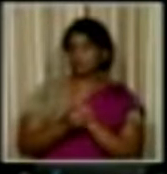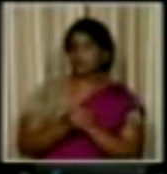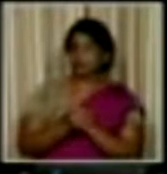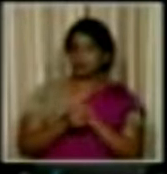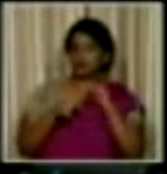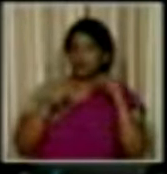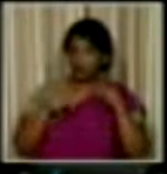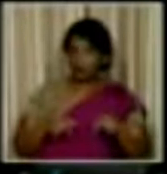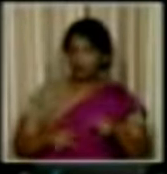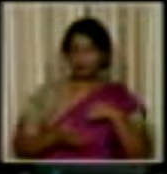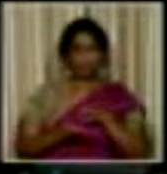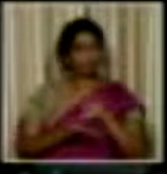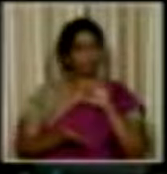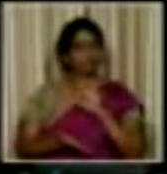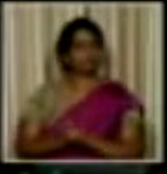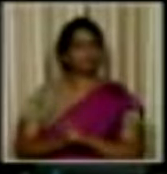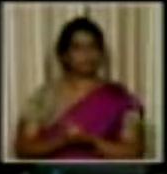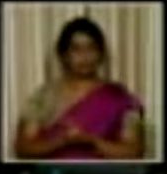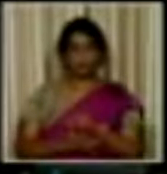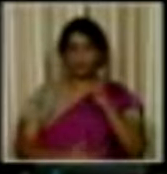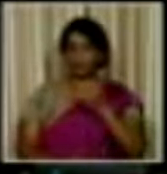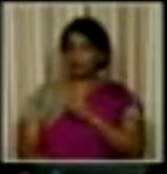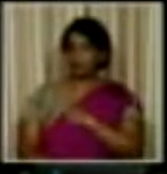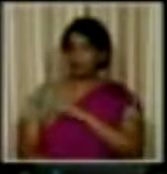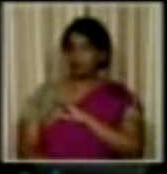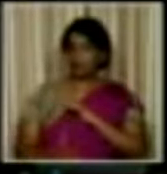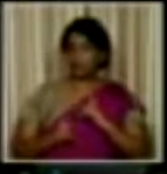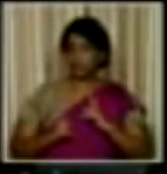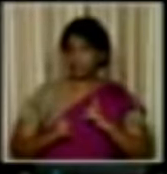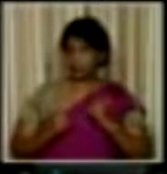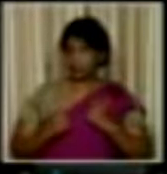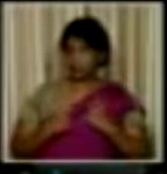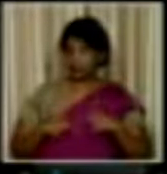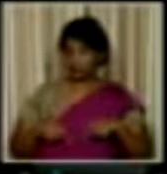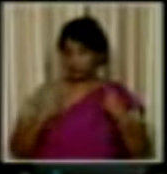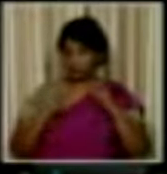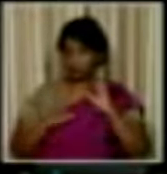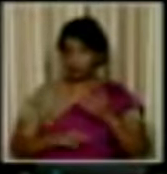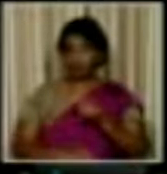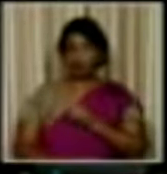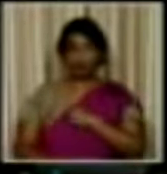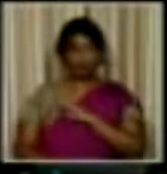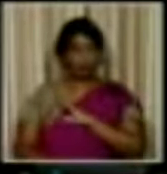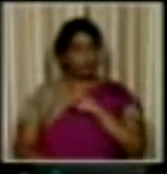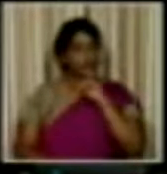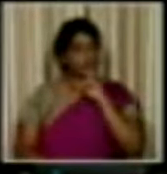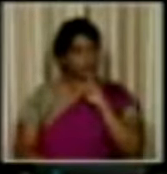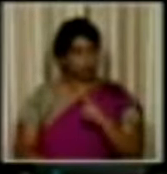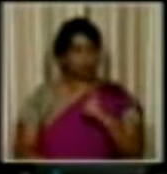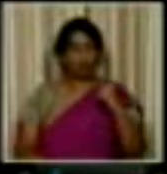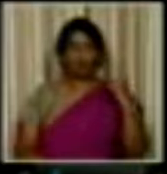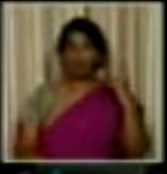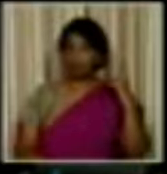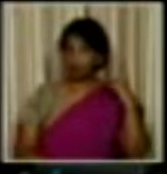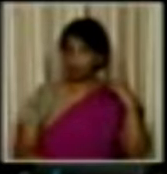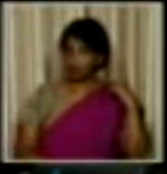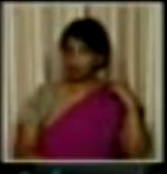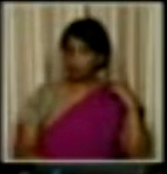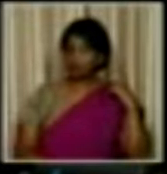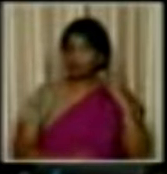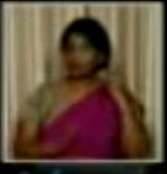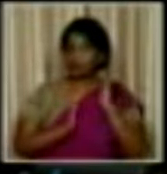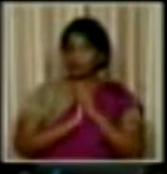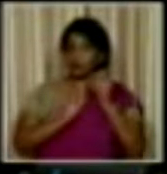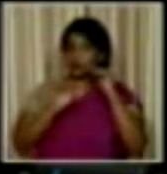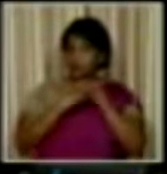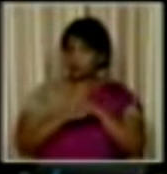අපි තීන්දුවක් ගත්තා. උන්වහන්සේගේ ජීවිතයට චද්දනයක් කියන බව උන්වහන්සේ කියනවනම් හමුදාව පන්සල තුල